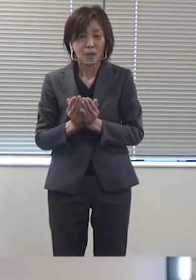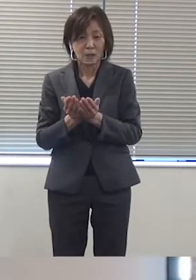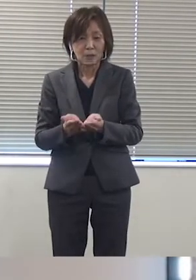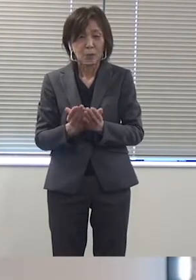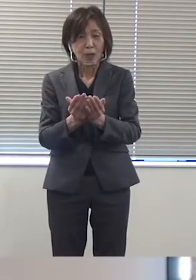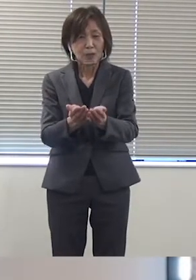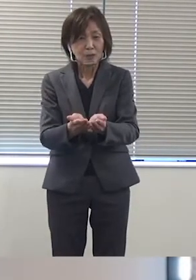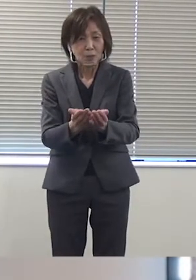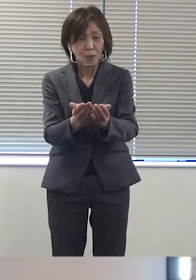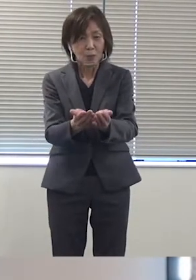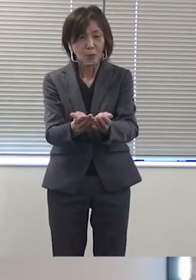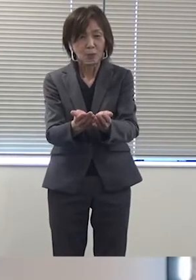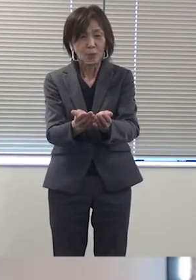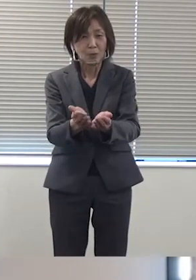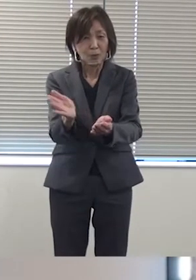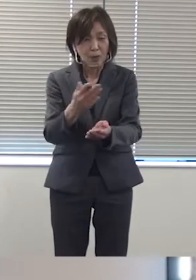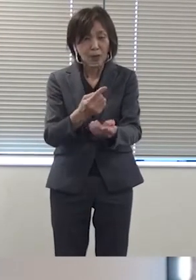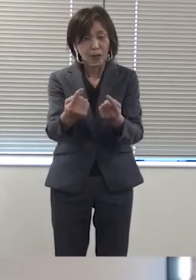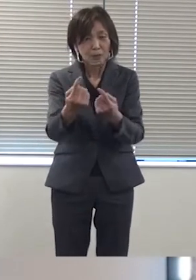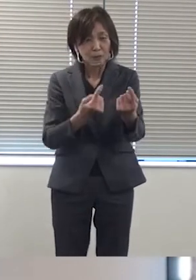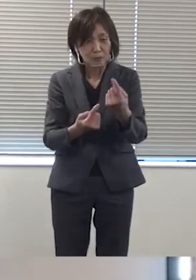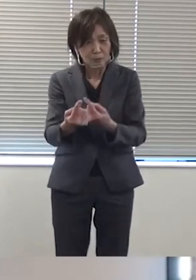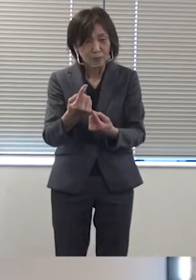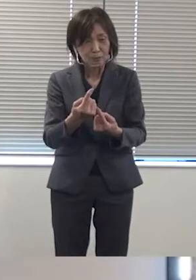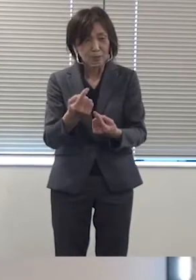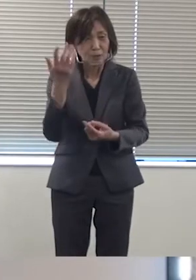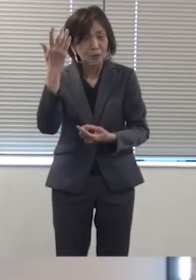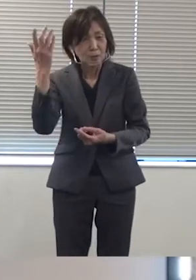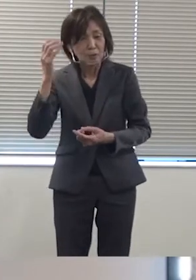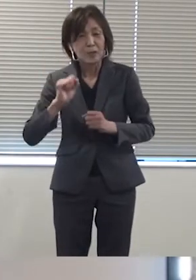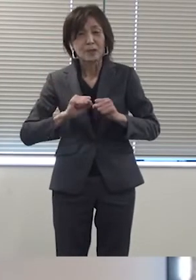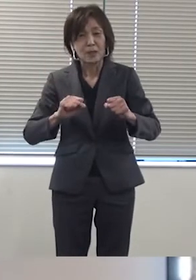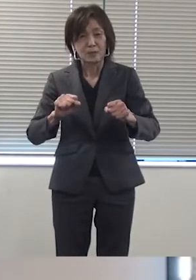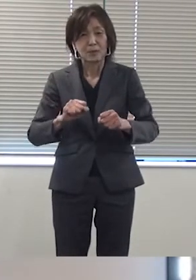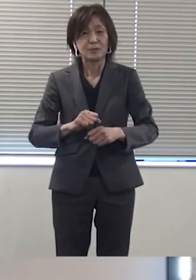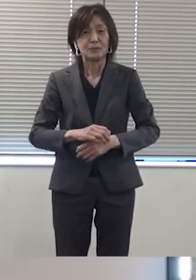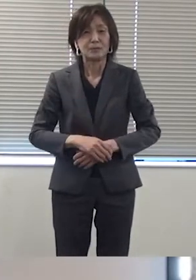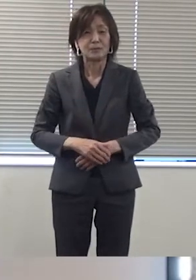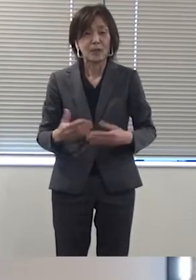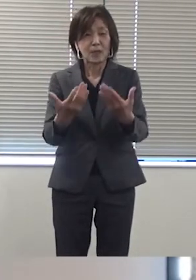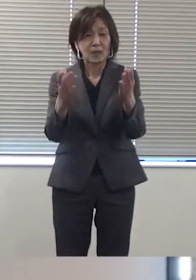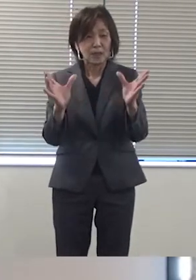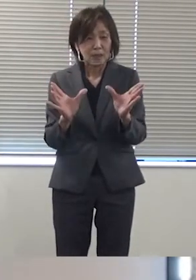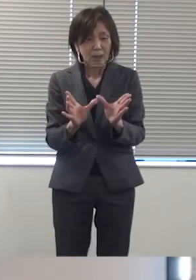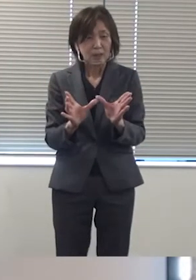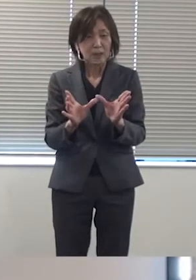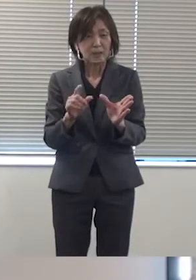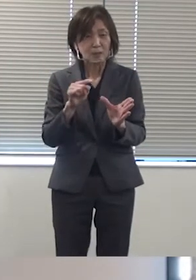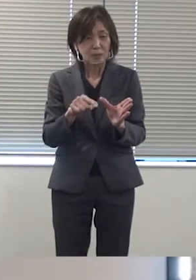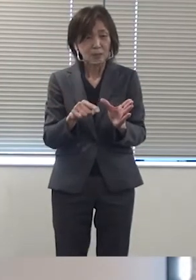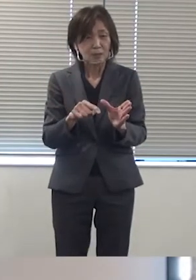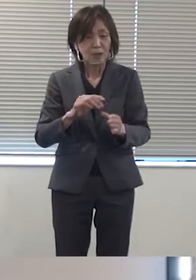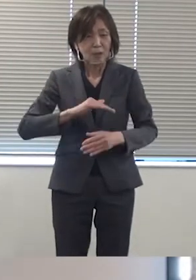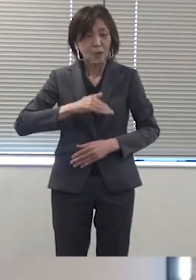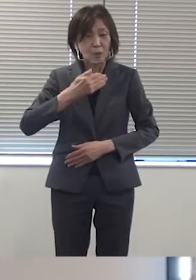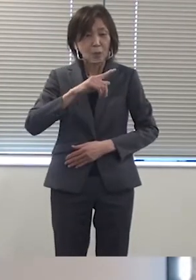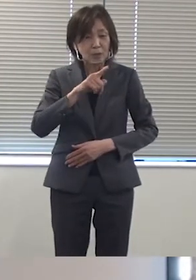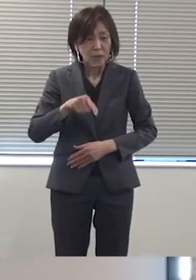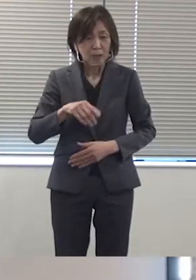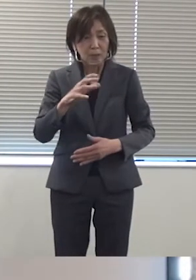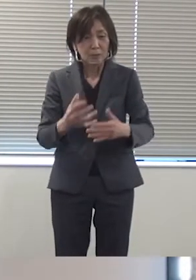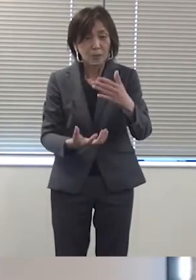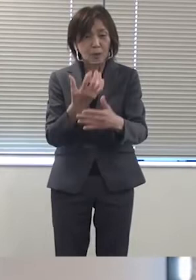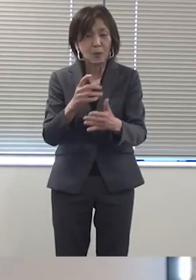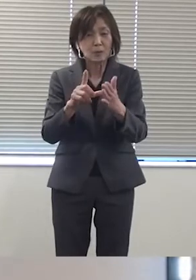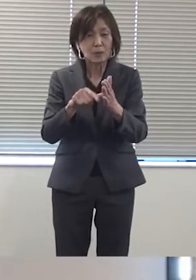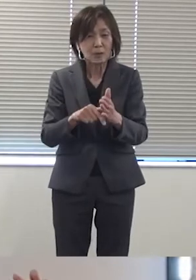知県がやられたらどこの部隊が入るかというところまでがきっちり決まっているので、まあ、その辺はオペレーションがきちんとできております。